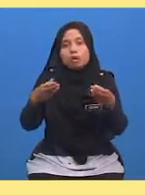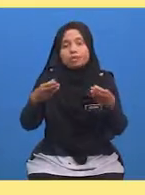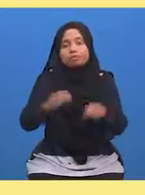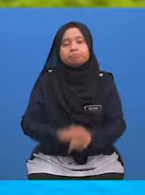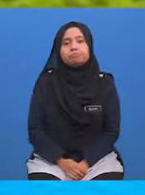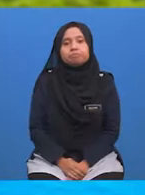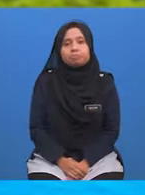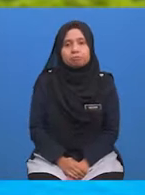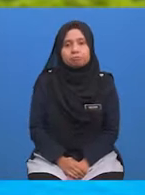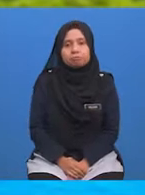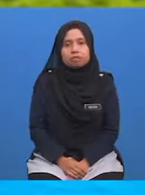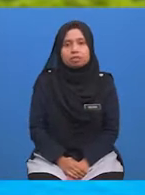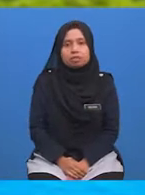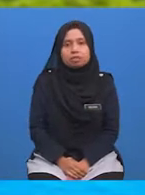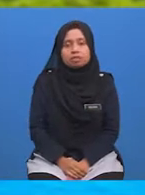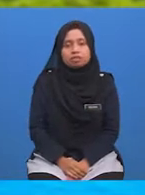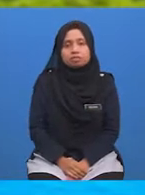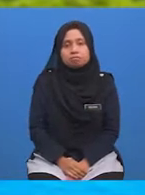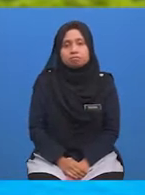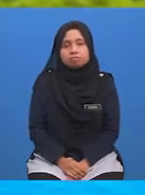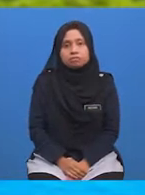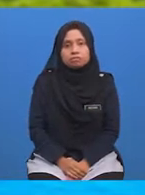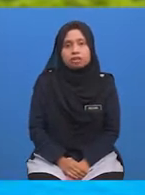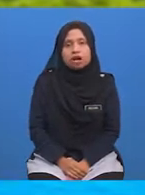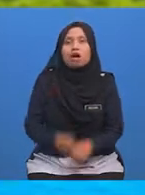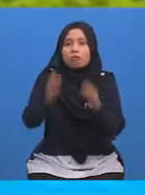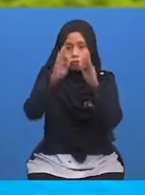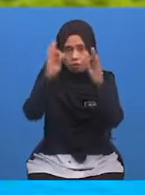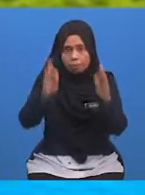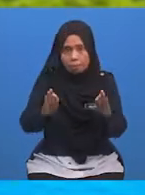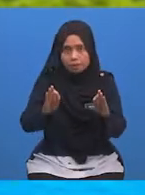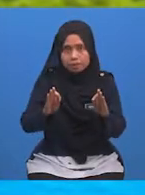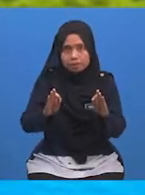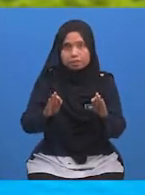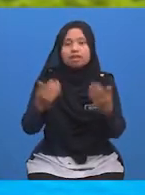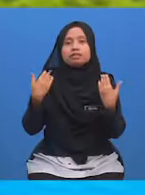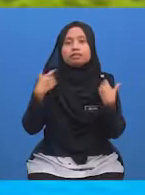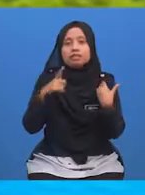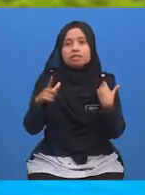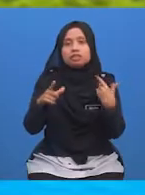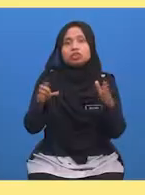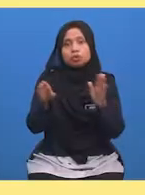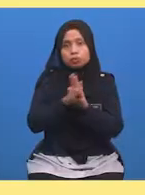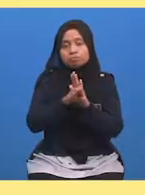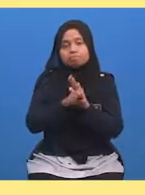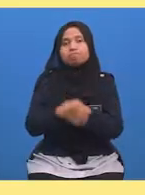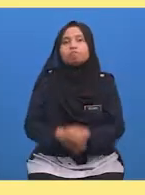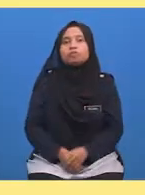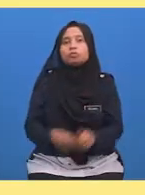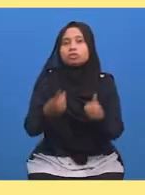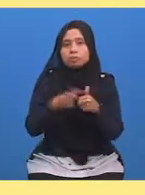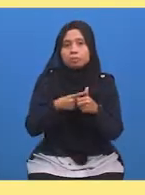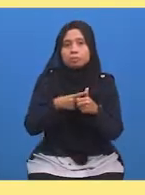disediakan. Secara umumnya, format rancangan perniagaan adalah seperti berikut. Yang